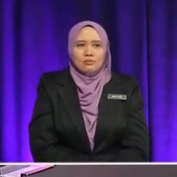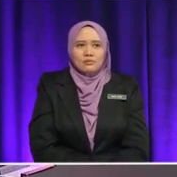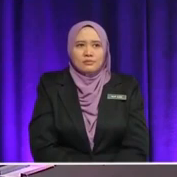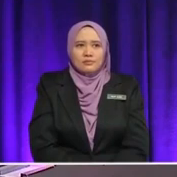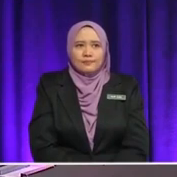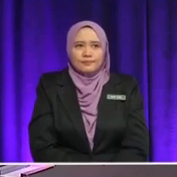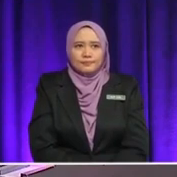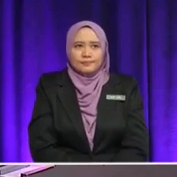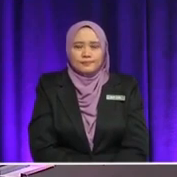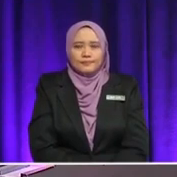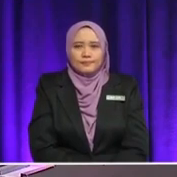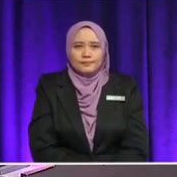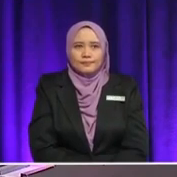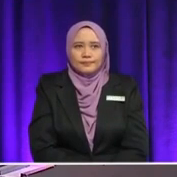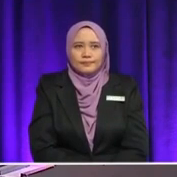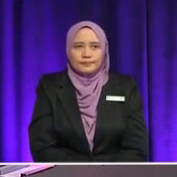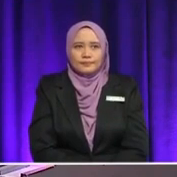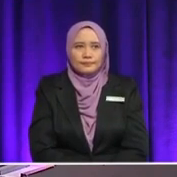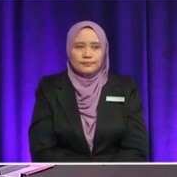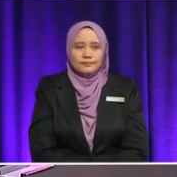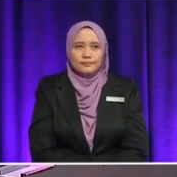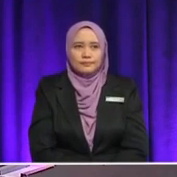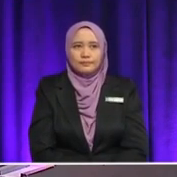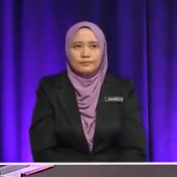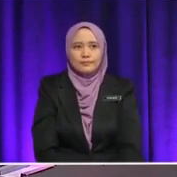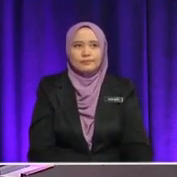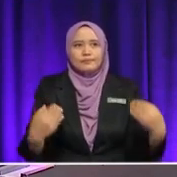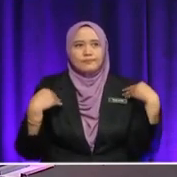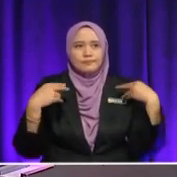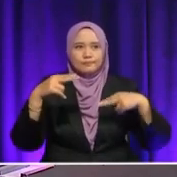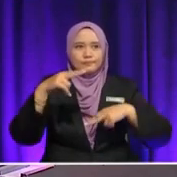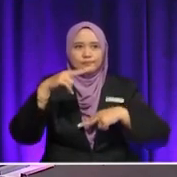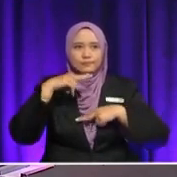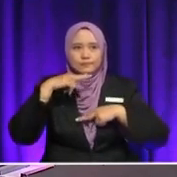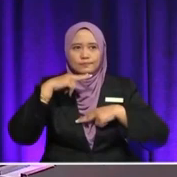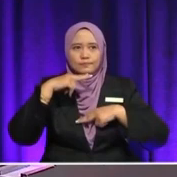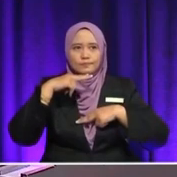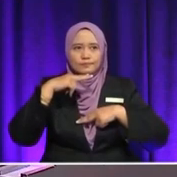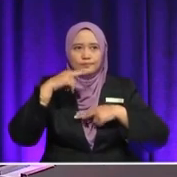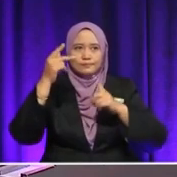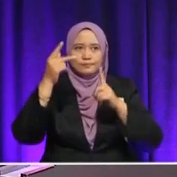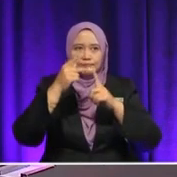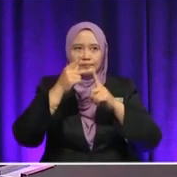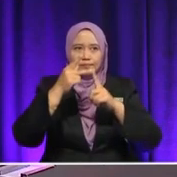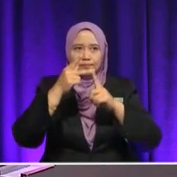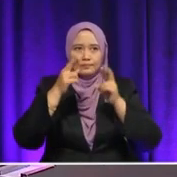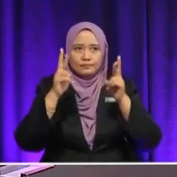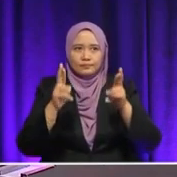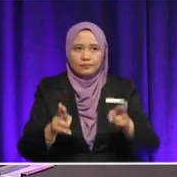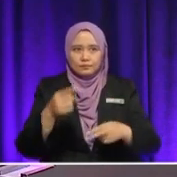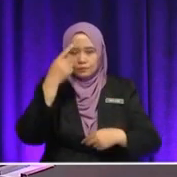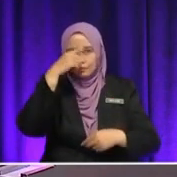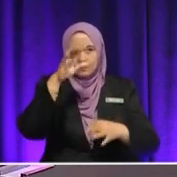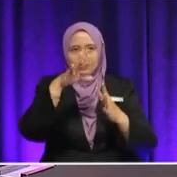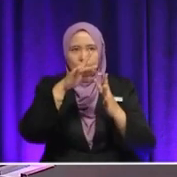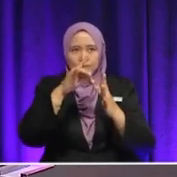ayat lengkap Iman tadi yang pertama ada Luka Disini Hai Kata kuncinya hahaha Iya yang